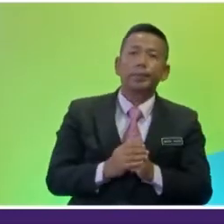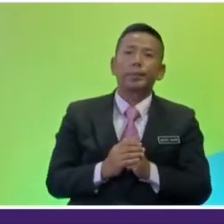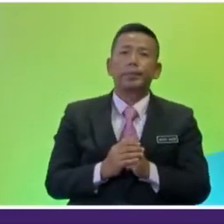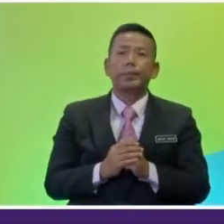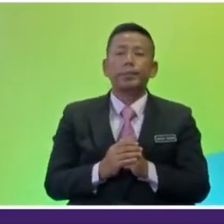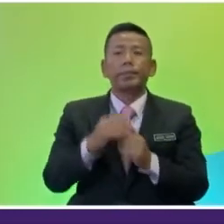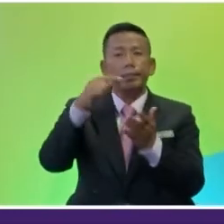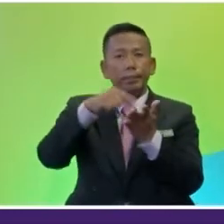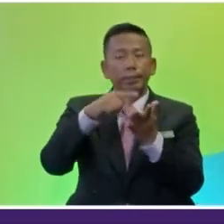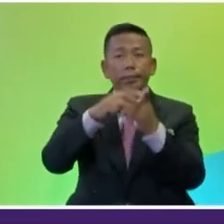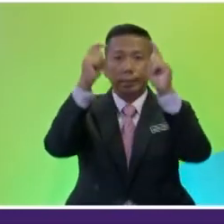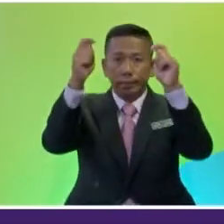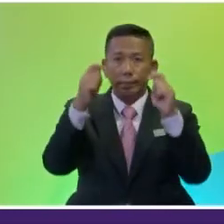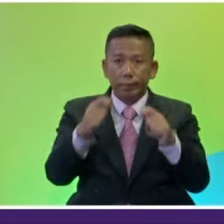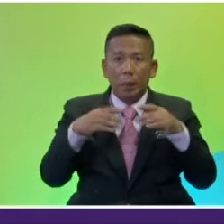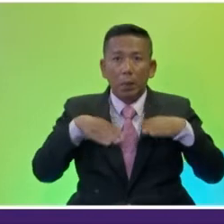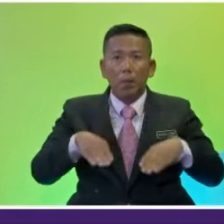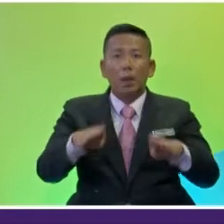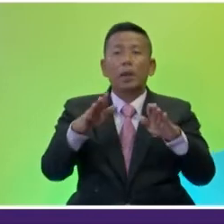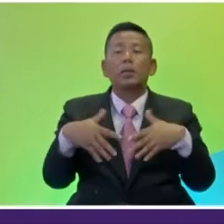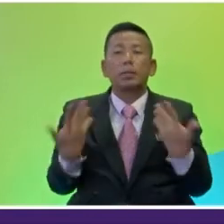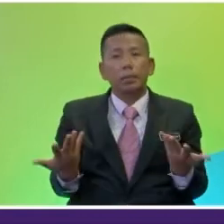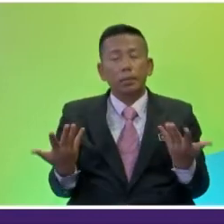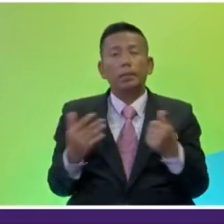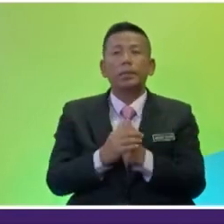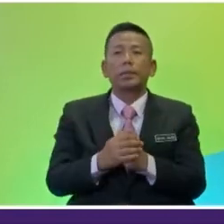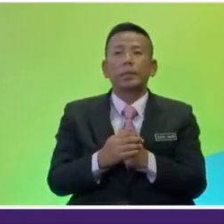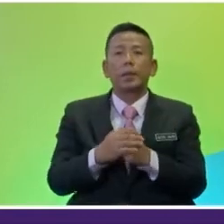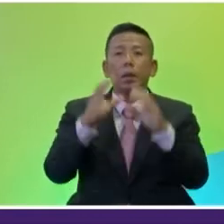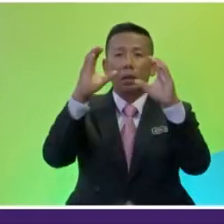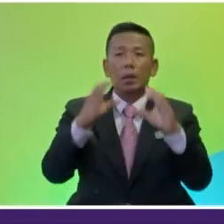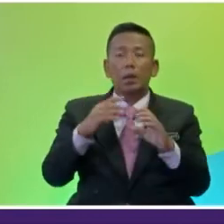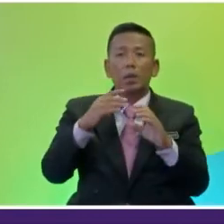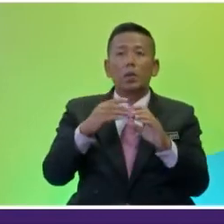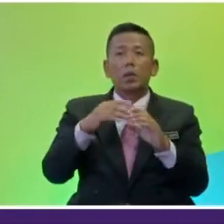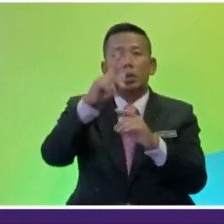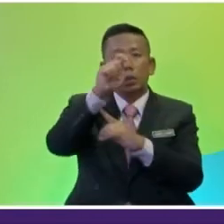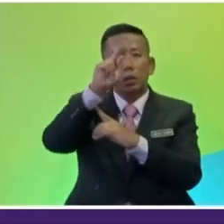ini adalah teknik pembiakan dia ada